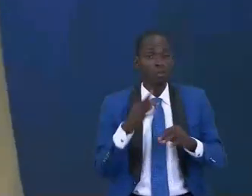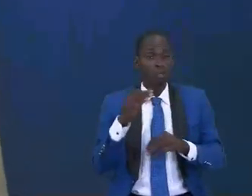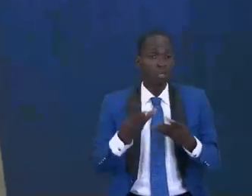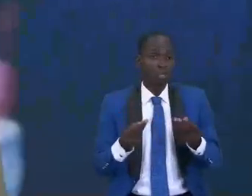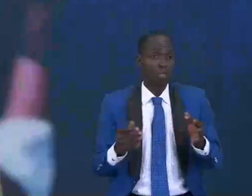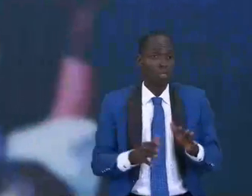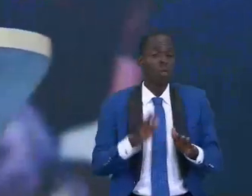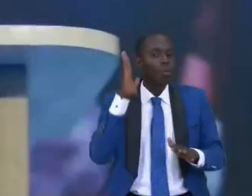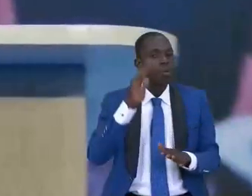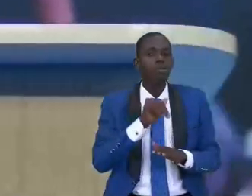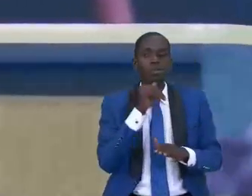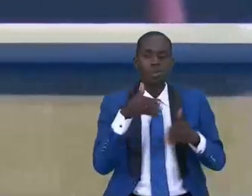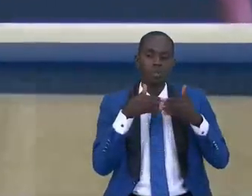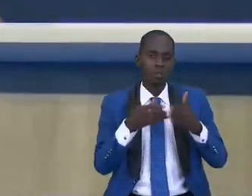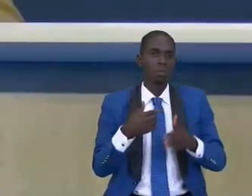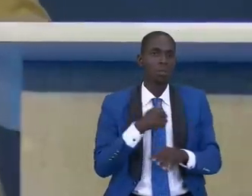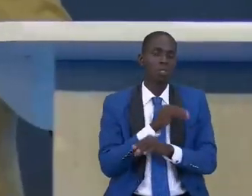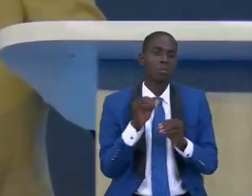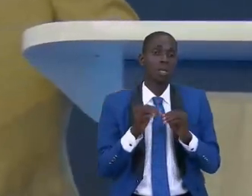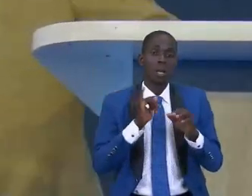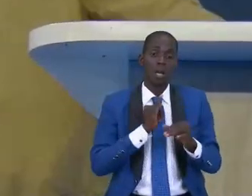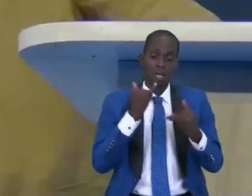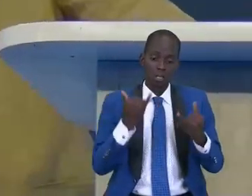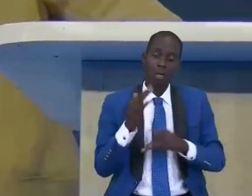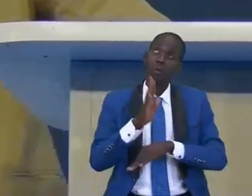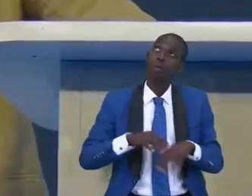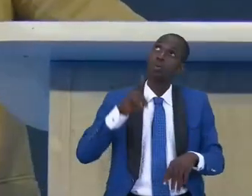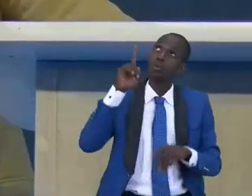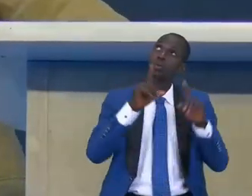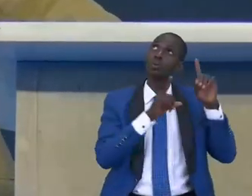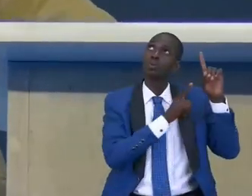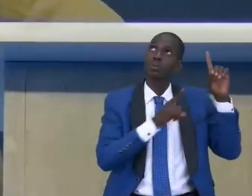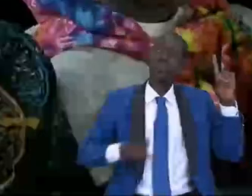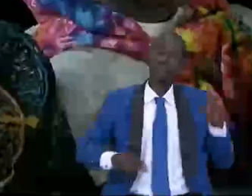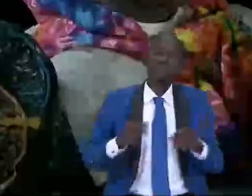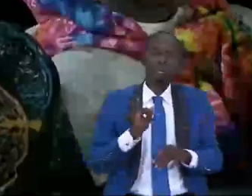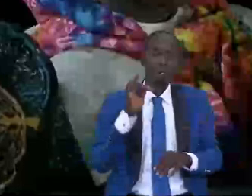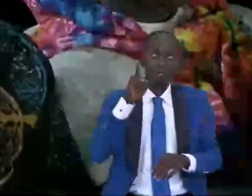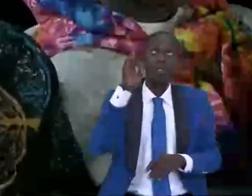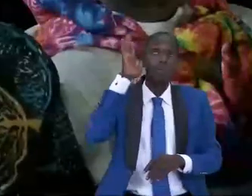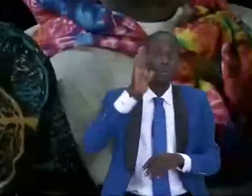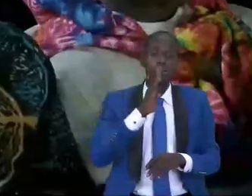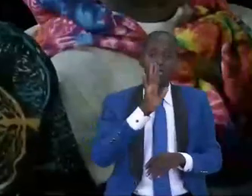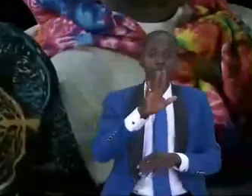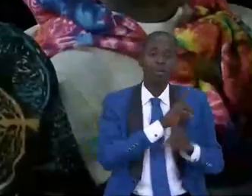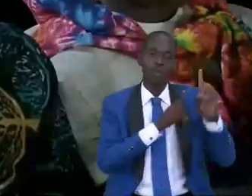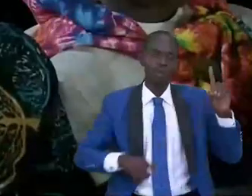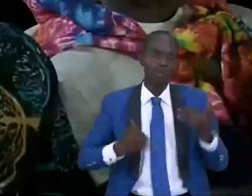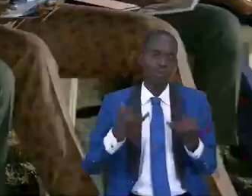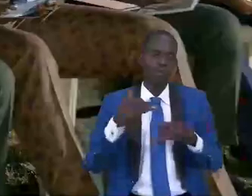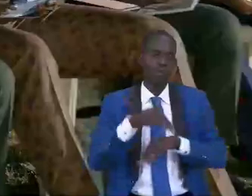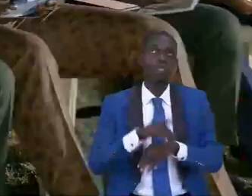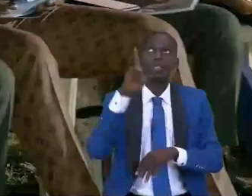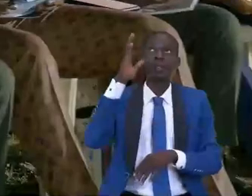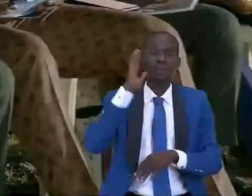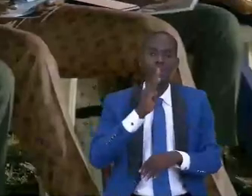ne va plus me diriger. Je t'appelle maintenant Rabouni, mon Seigneur. Il sera ton Seigneur ce soir. Il sera